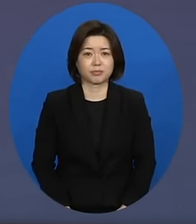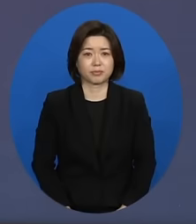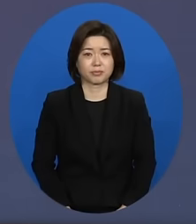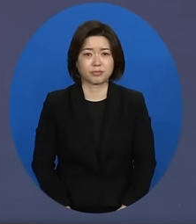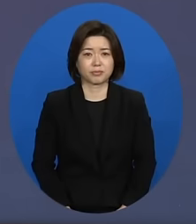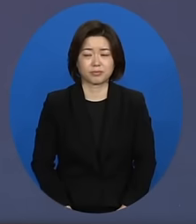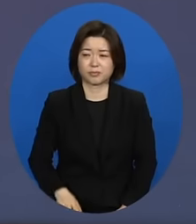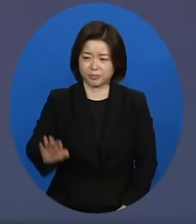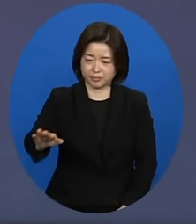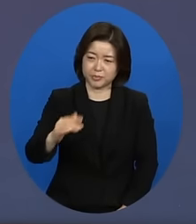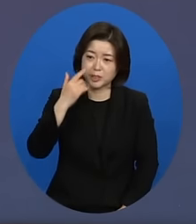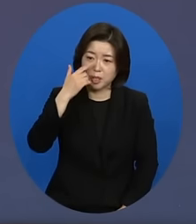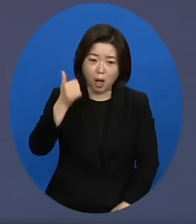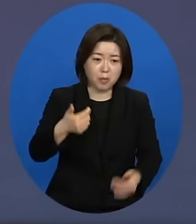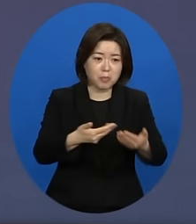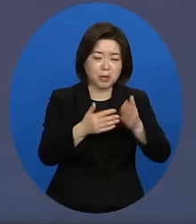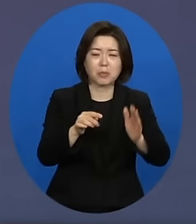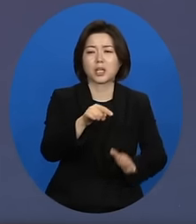여기야.